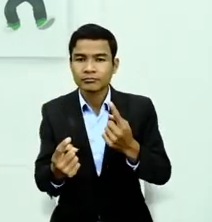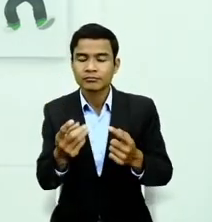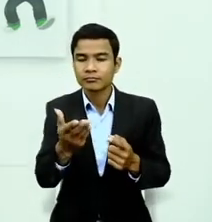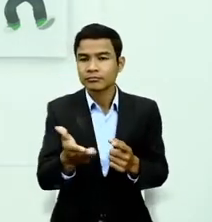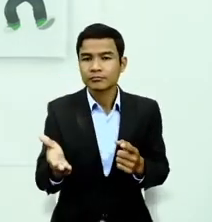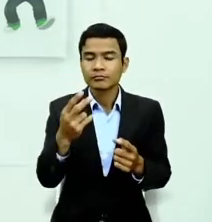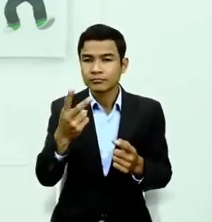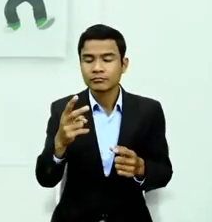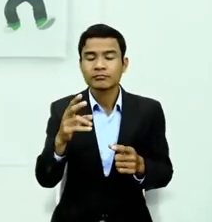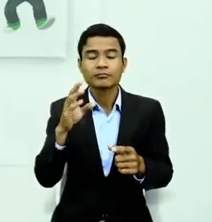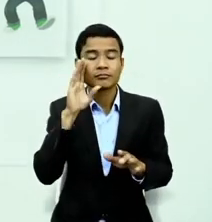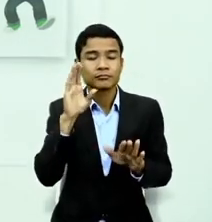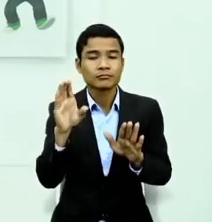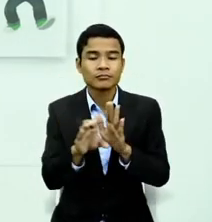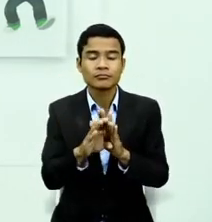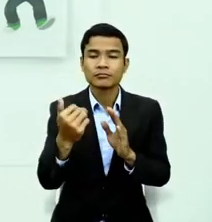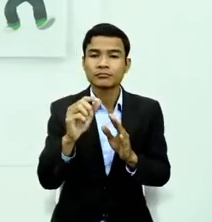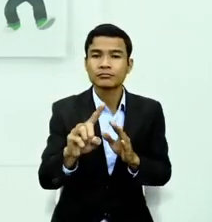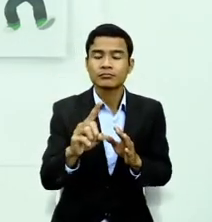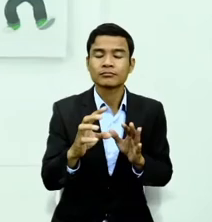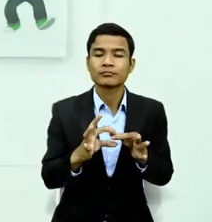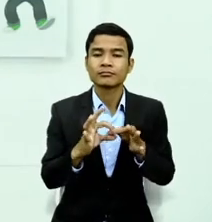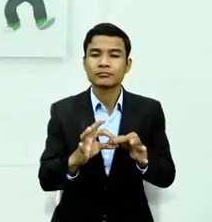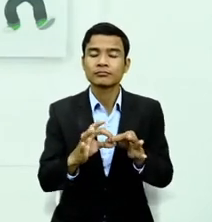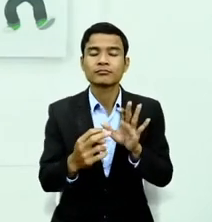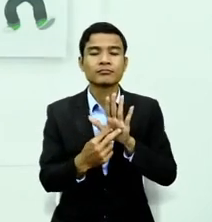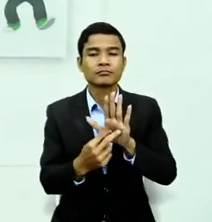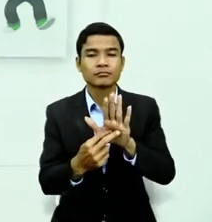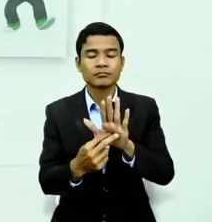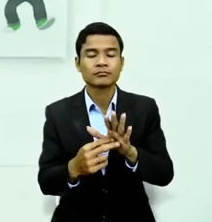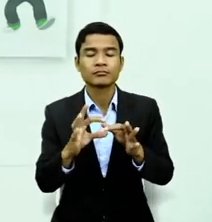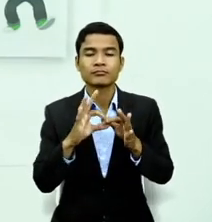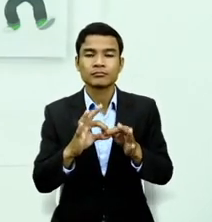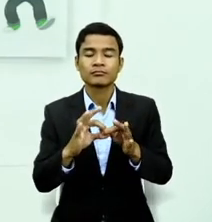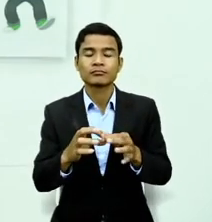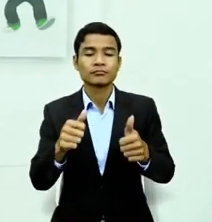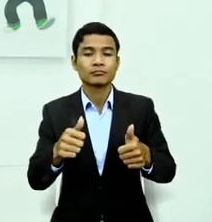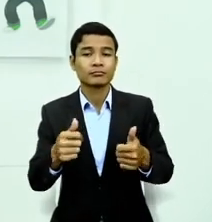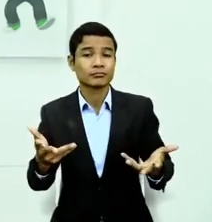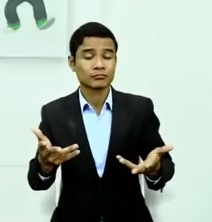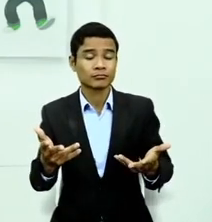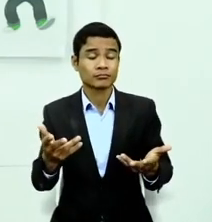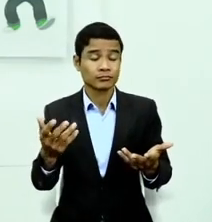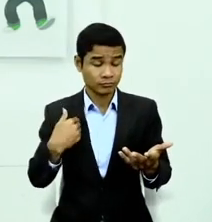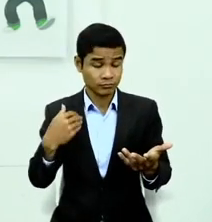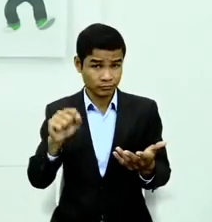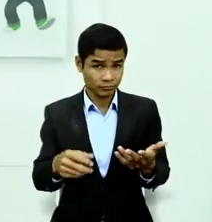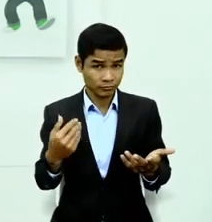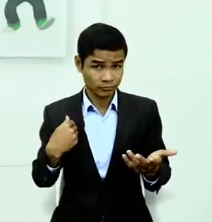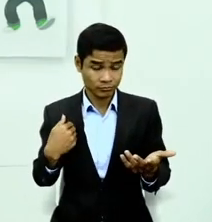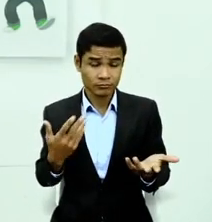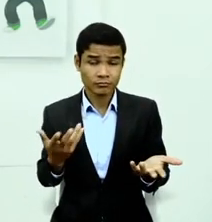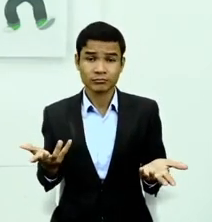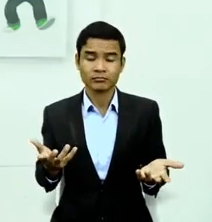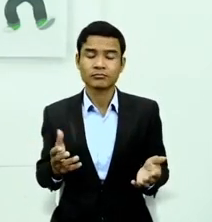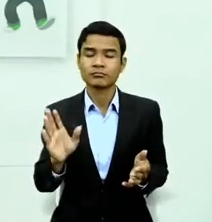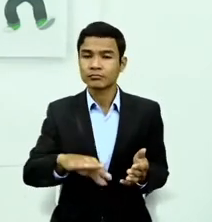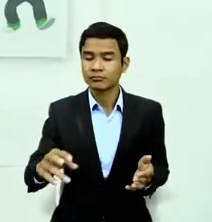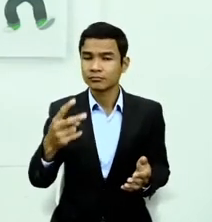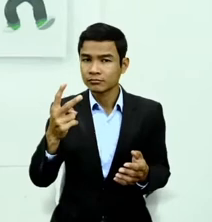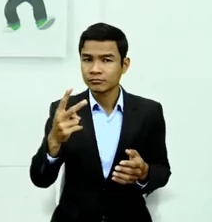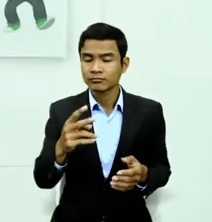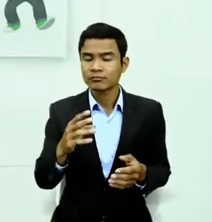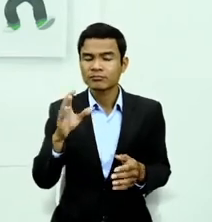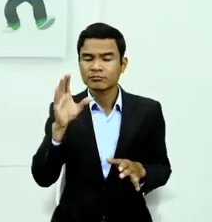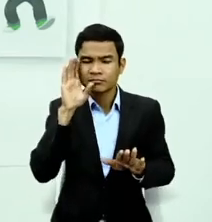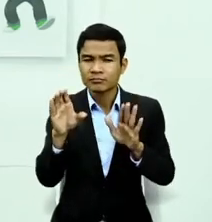rụp hiệp tìm mùi ta rụp hiệp tìm mùi ní bằng hán pí tùm nét tùm nồng là o đại rửa tì chà con khơn cứ